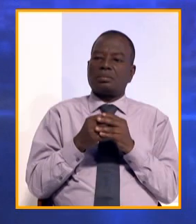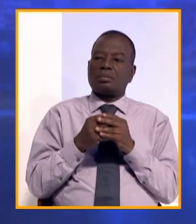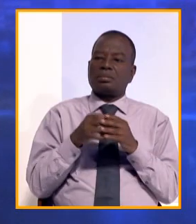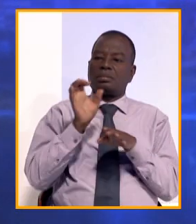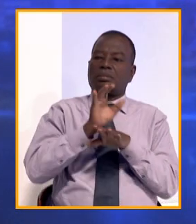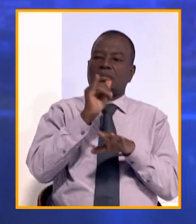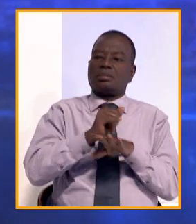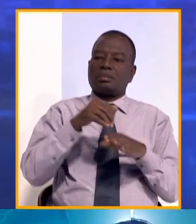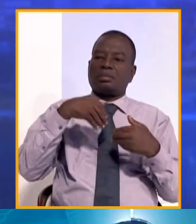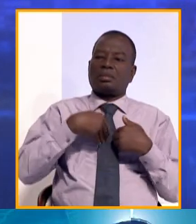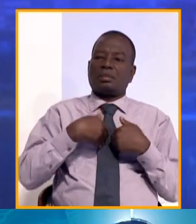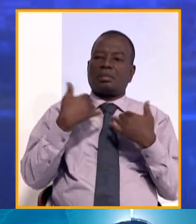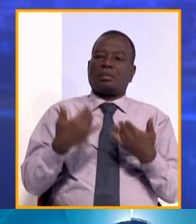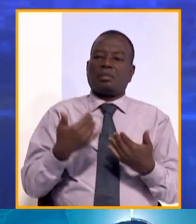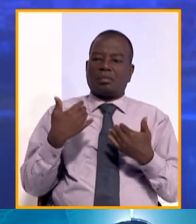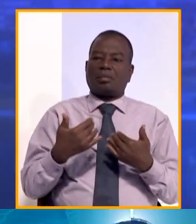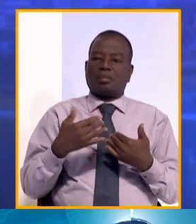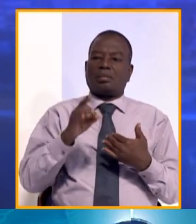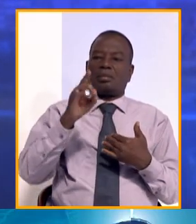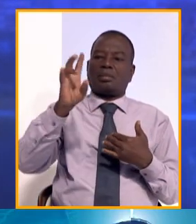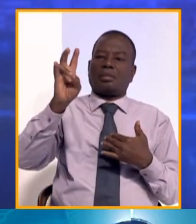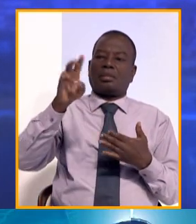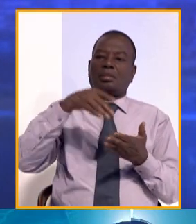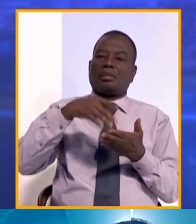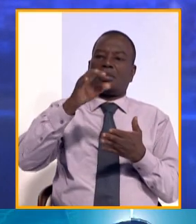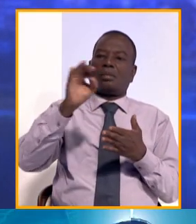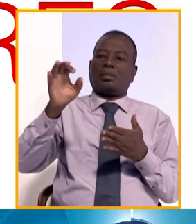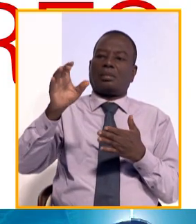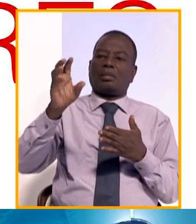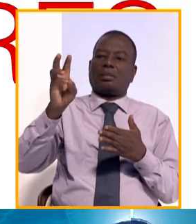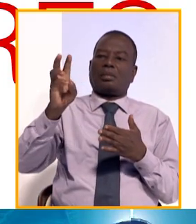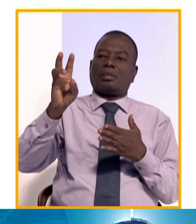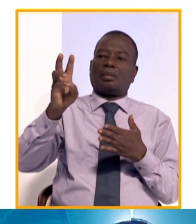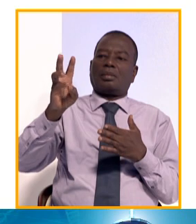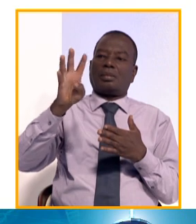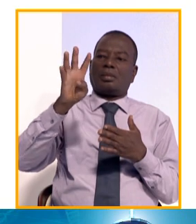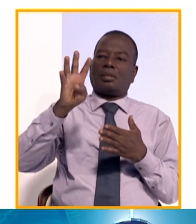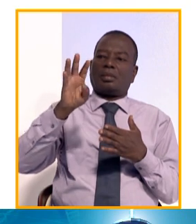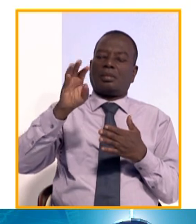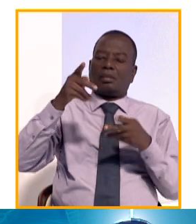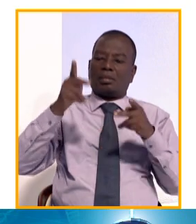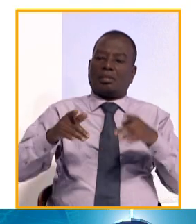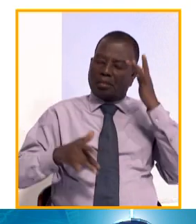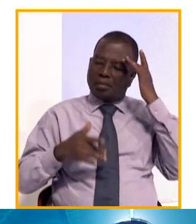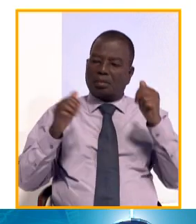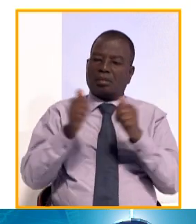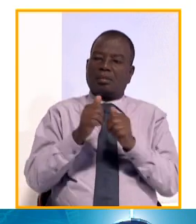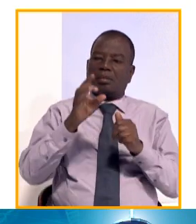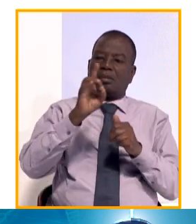La Côte d'Ivoire compte à ce jour 87 960 cas confirmés de COVID